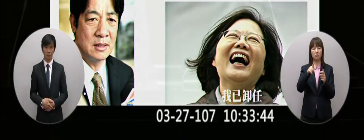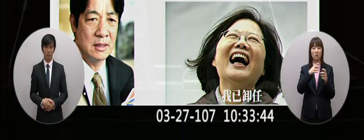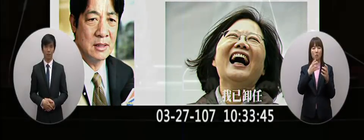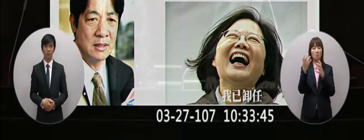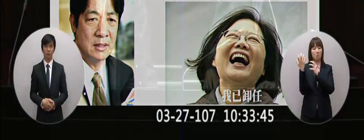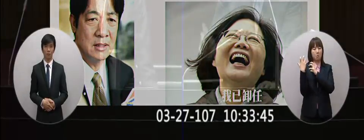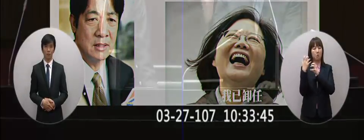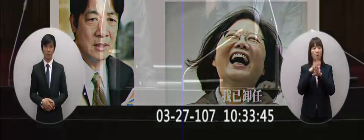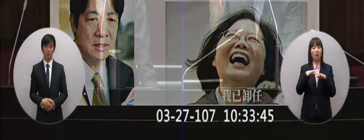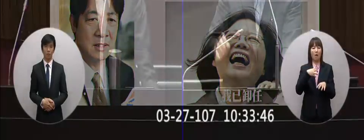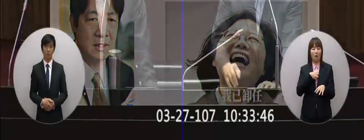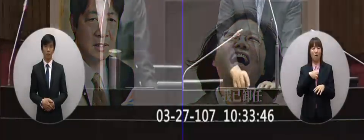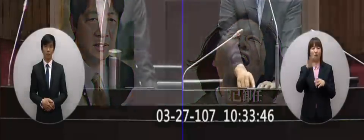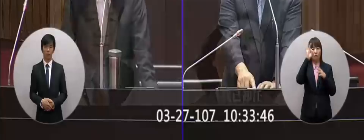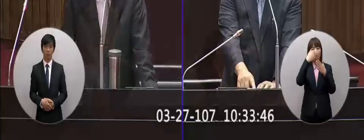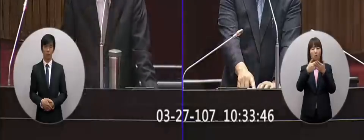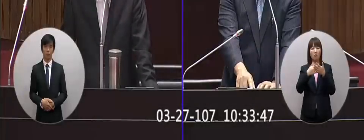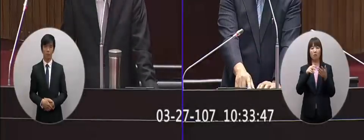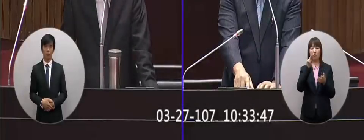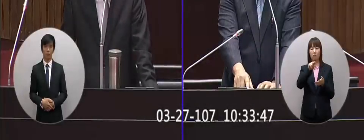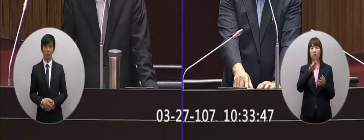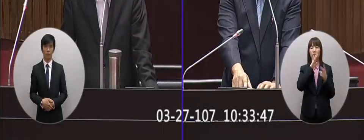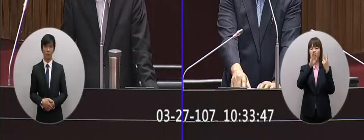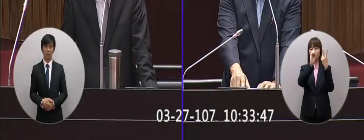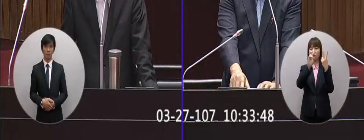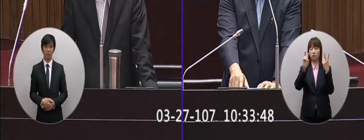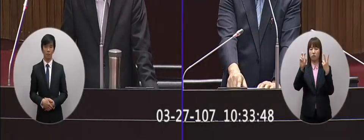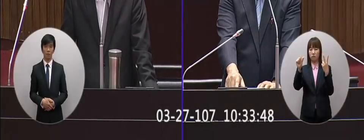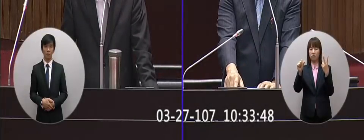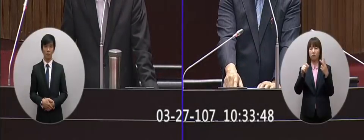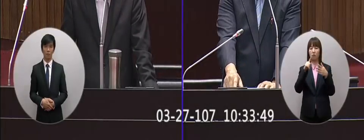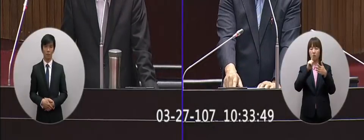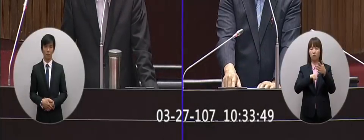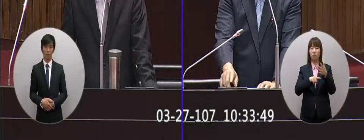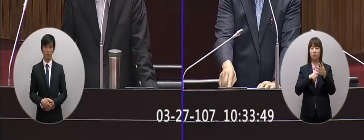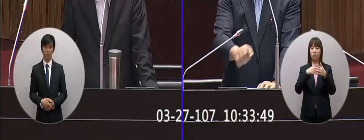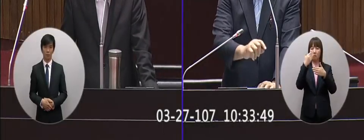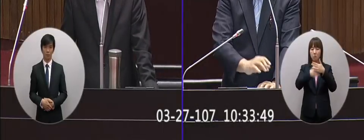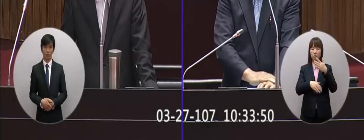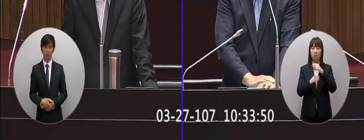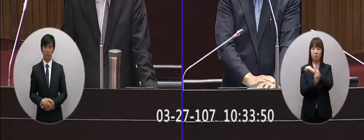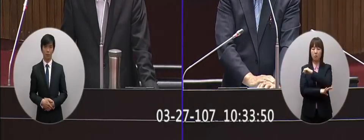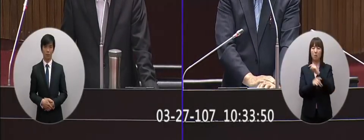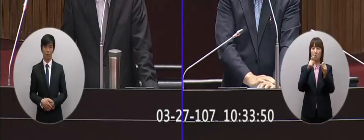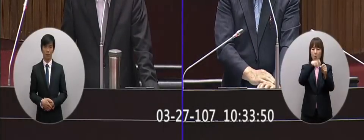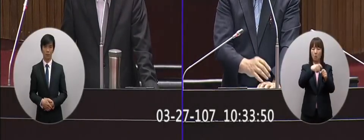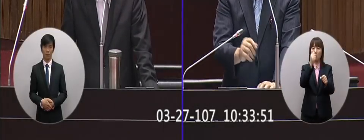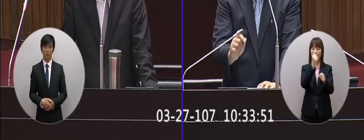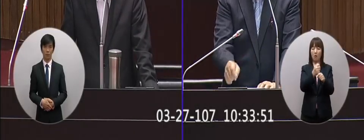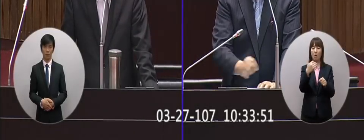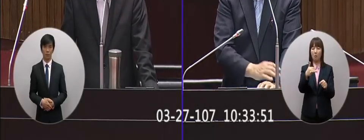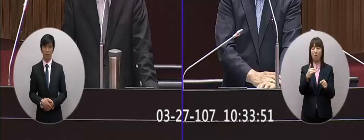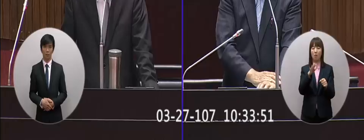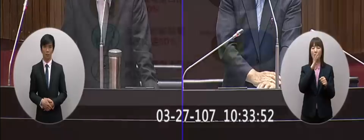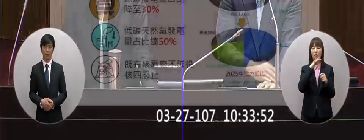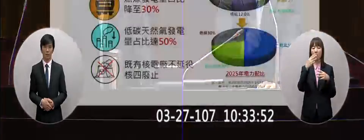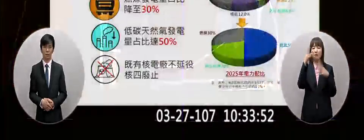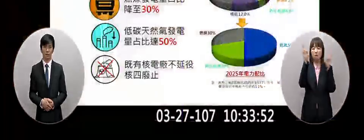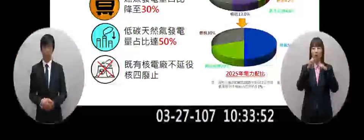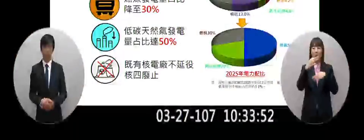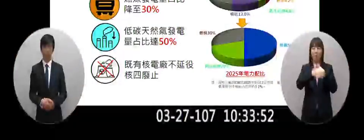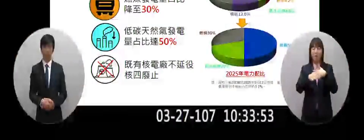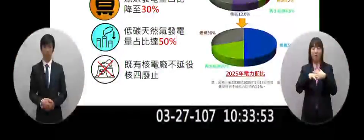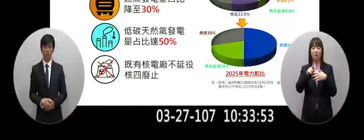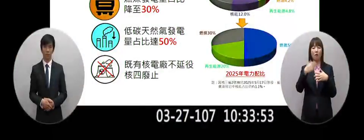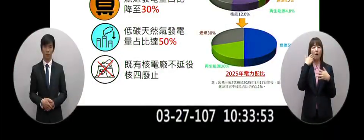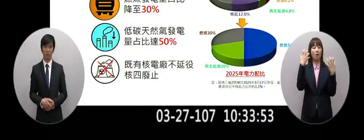接的非常辛苦。我们看这个图，2025年的减碳目标如果没有达到，然后又缺电，